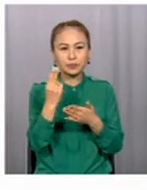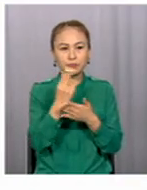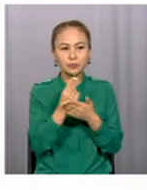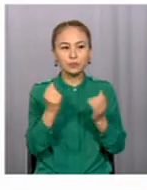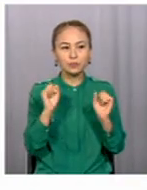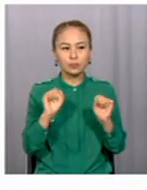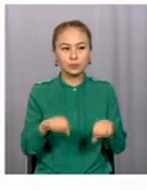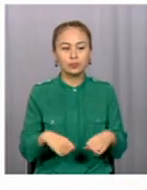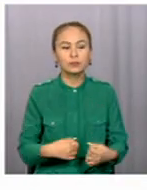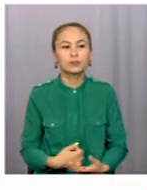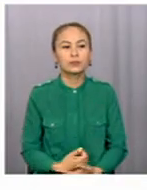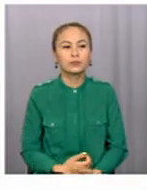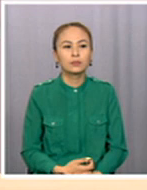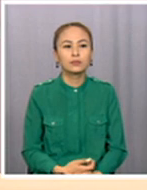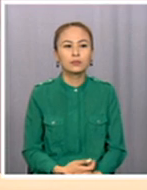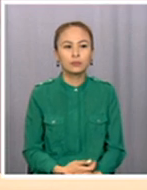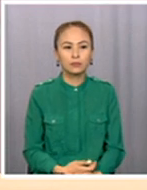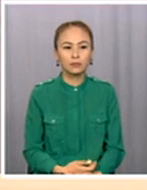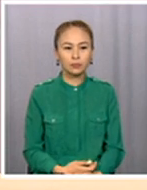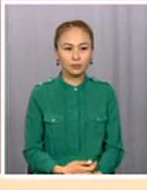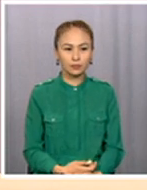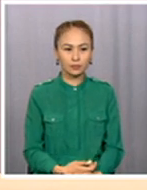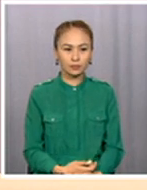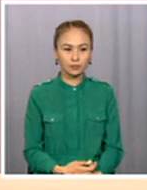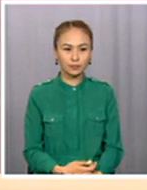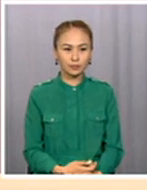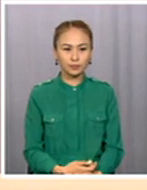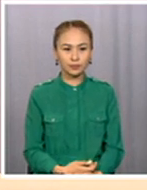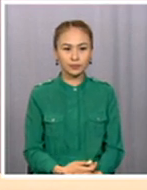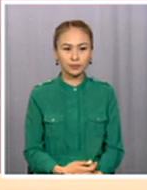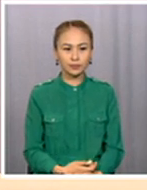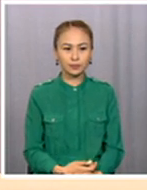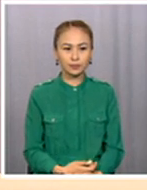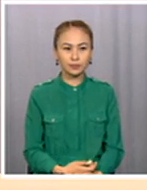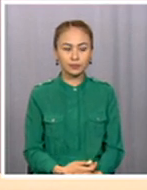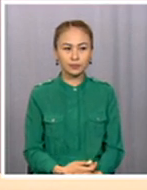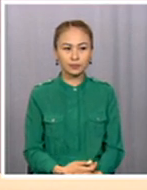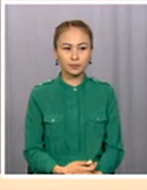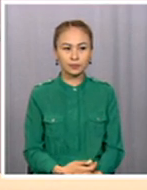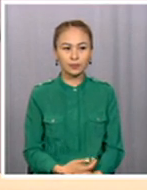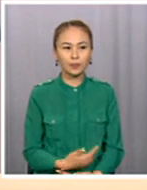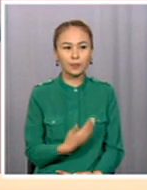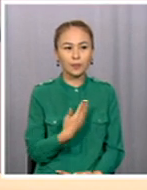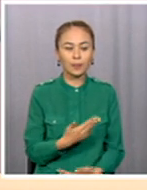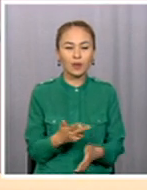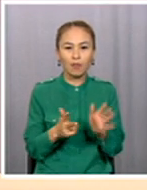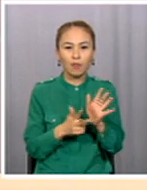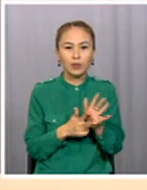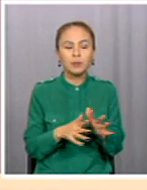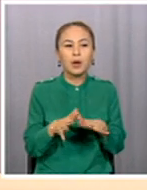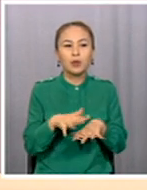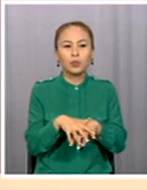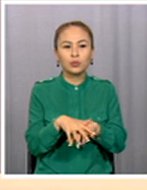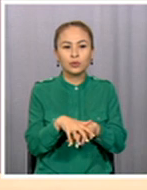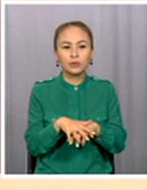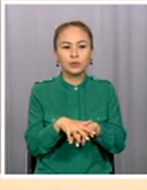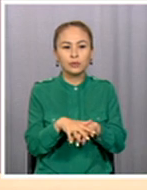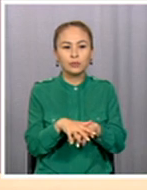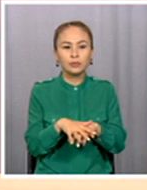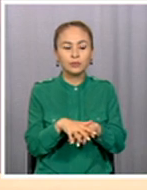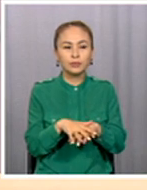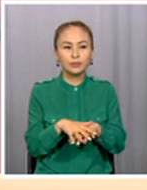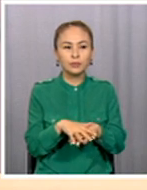екен. Жарайсыңдар балалар. Келесі суретке назар аударайық. Бұл сегіз аяқ. Сегіз аяқтың